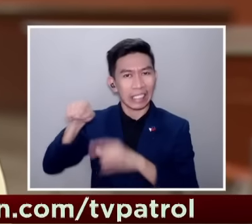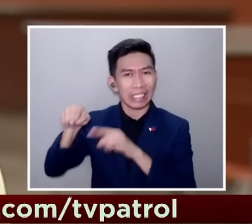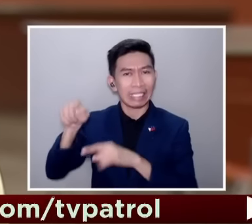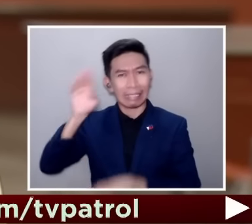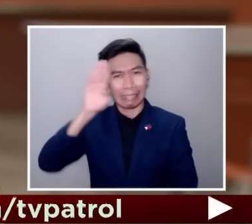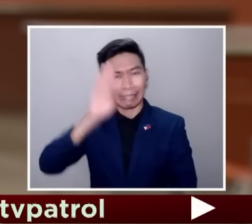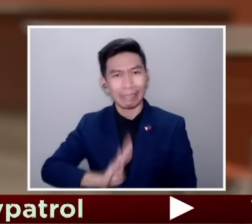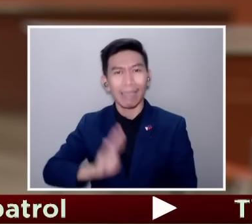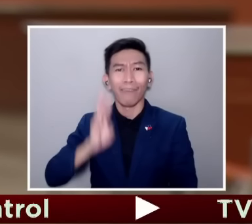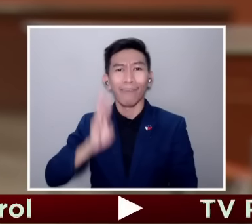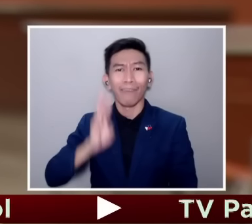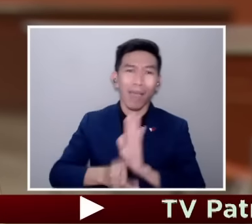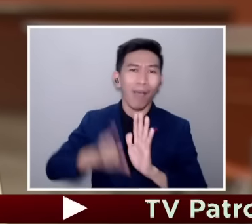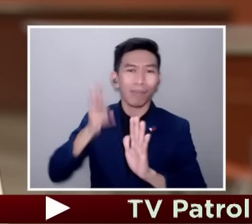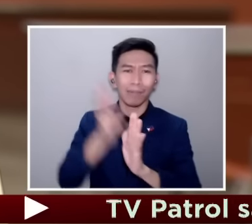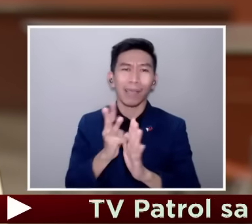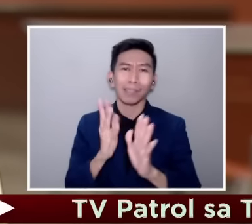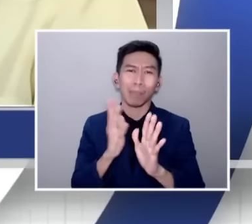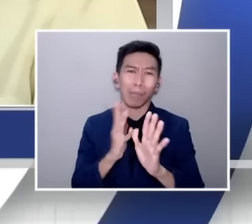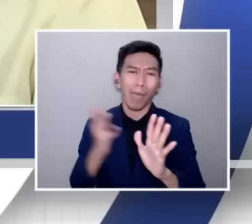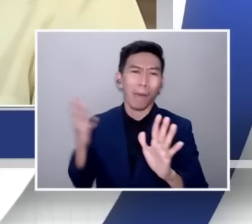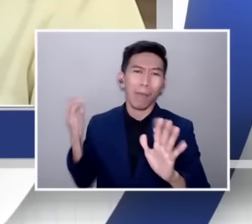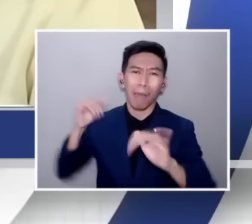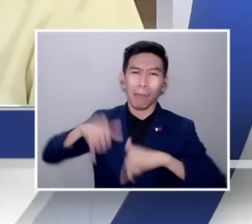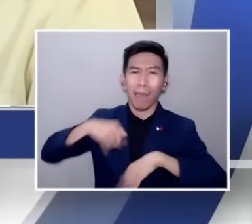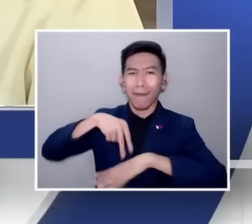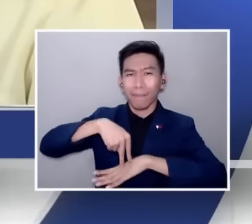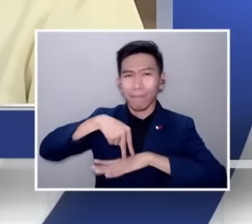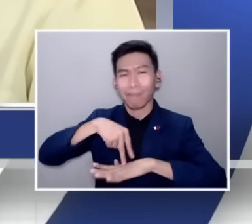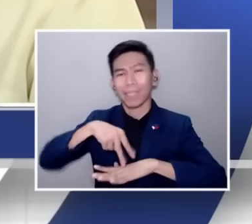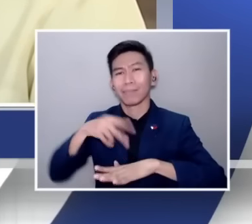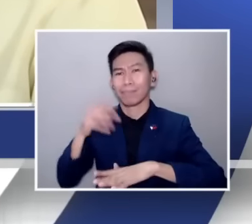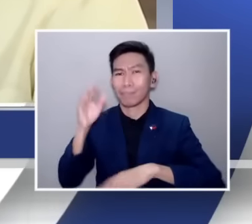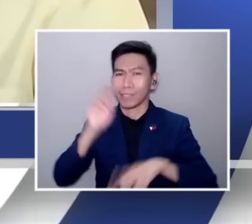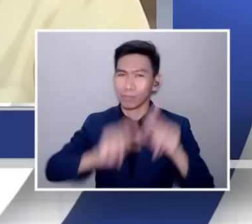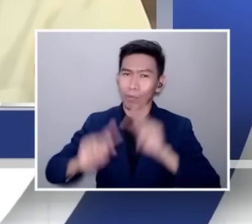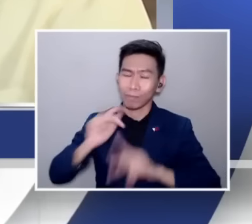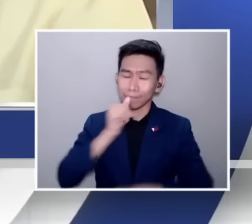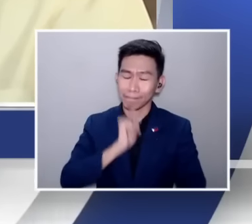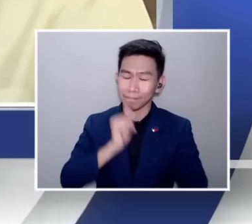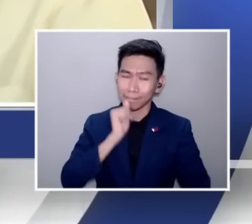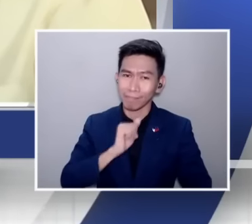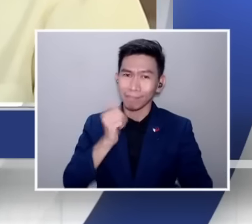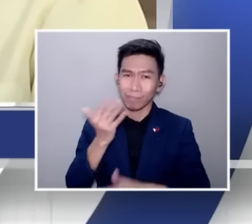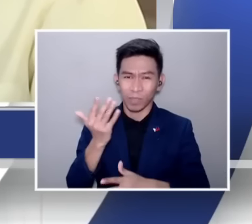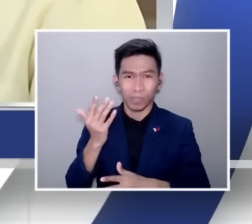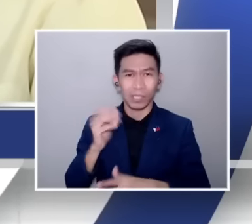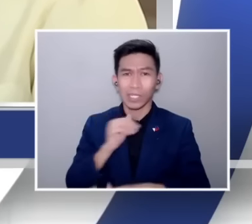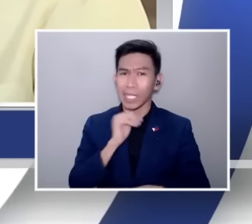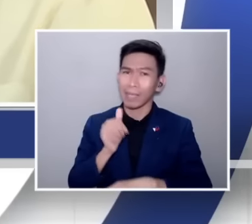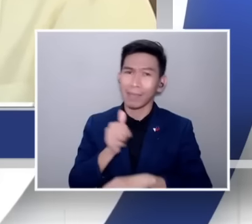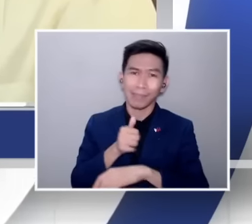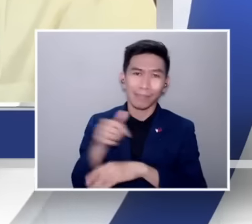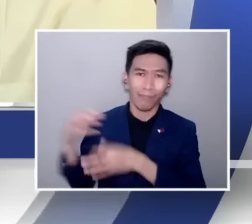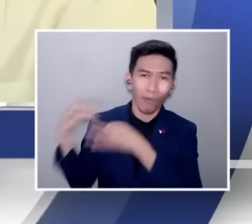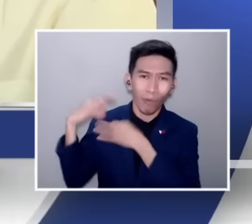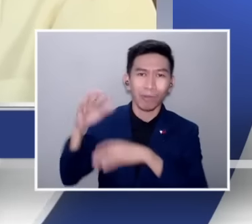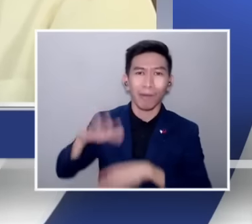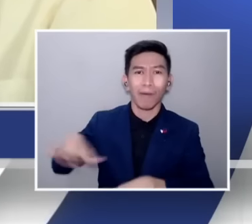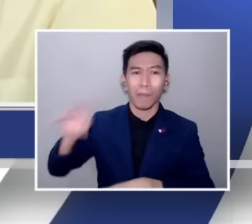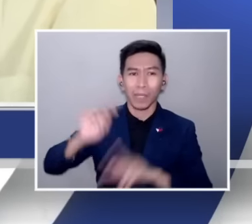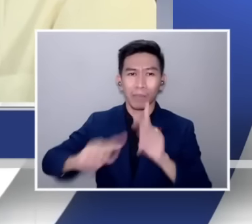4 oras nakatayo sa linya ang mga tao para bumoto. Paano naging kasalanan ng tao yon? At paano naging kasalanan